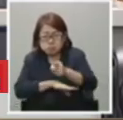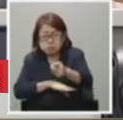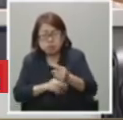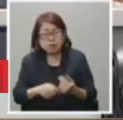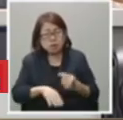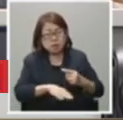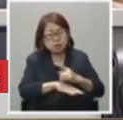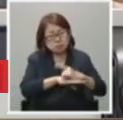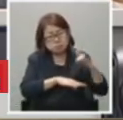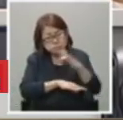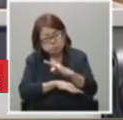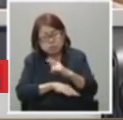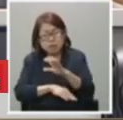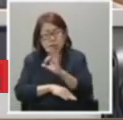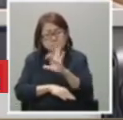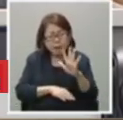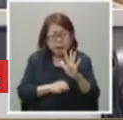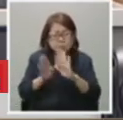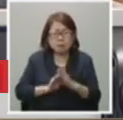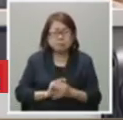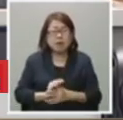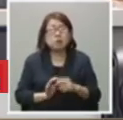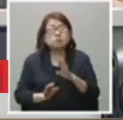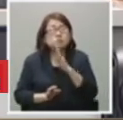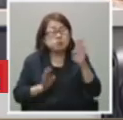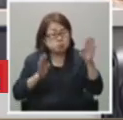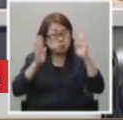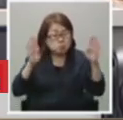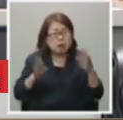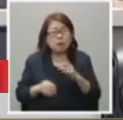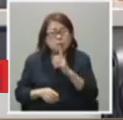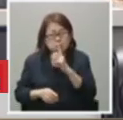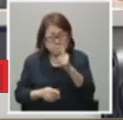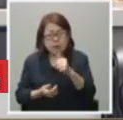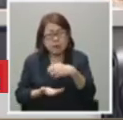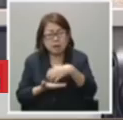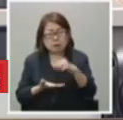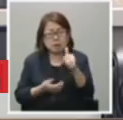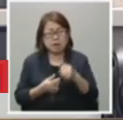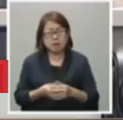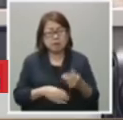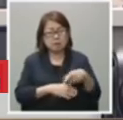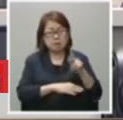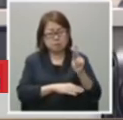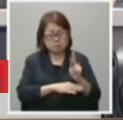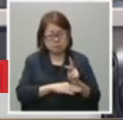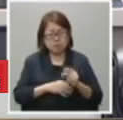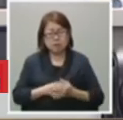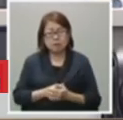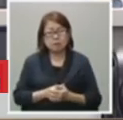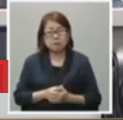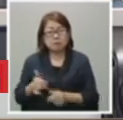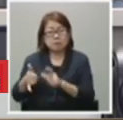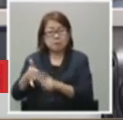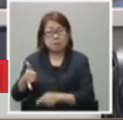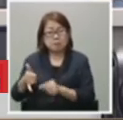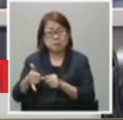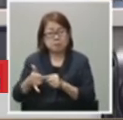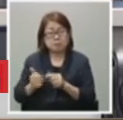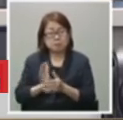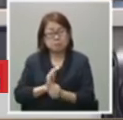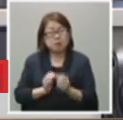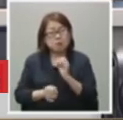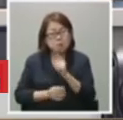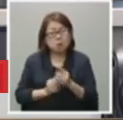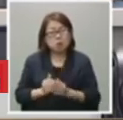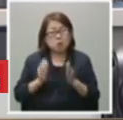บนี้มันเป็นยังไง F5E มันอ้าวท่านรู้พูดไปเลยแต่ท่านประธานที่เคารพครับนักปราชญ์ท่านนี้บอกว่ามนุษย์เนี่ยใ